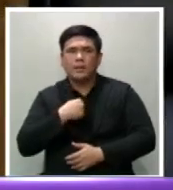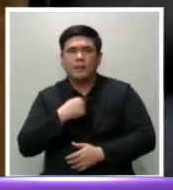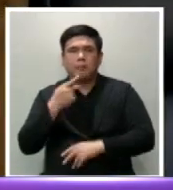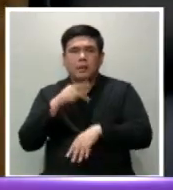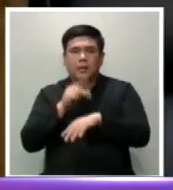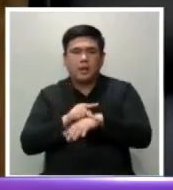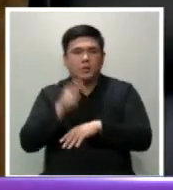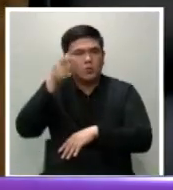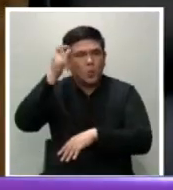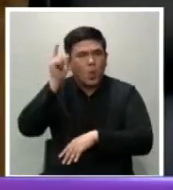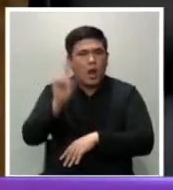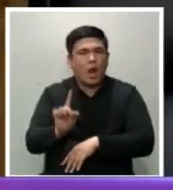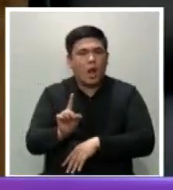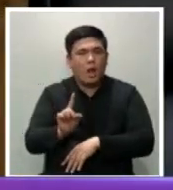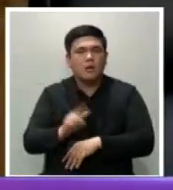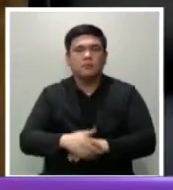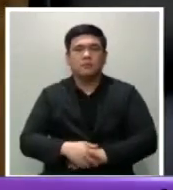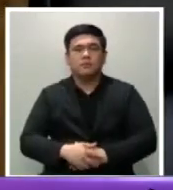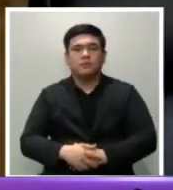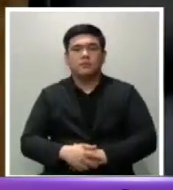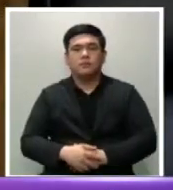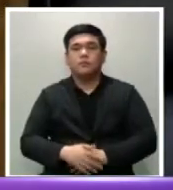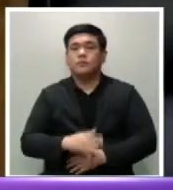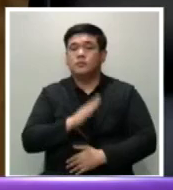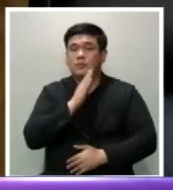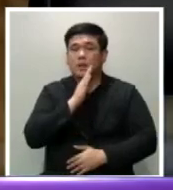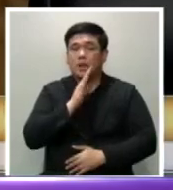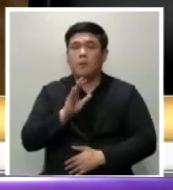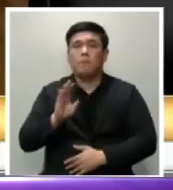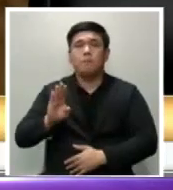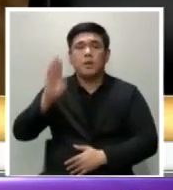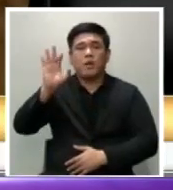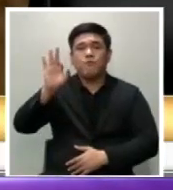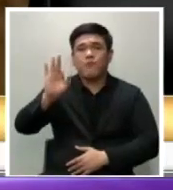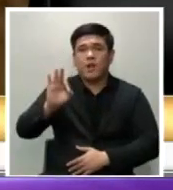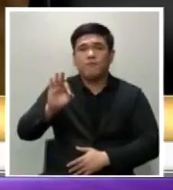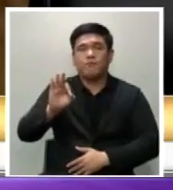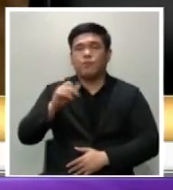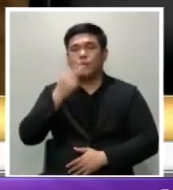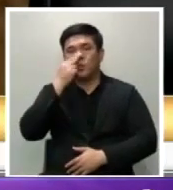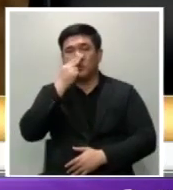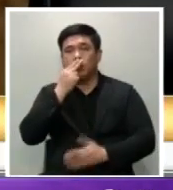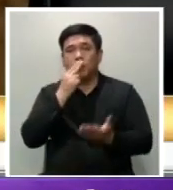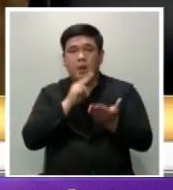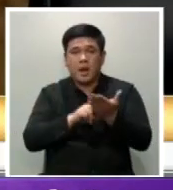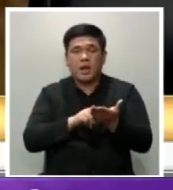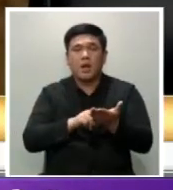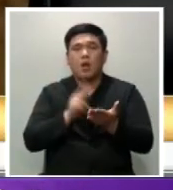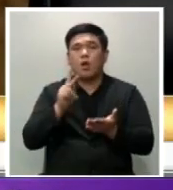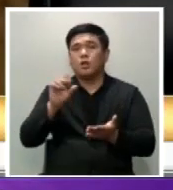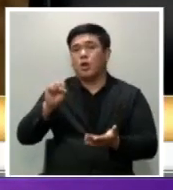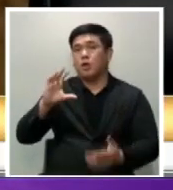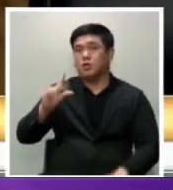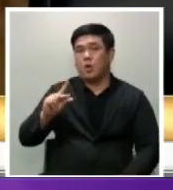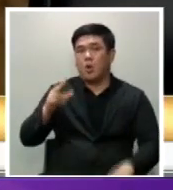ประธานก็อาจจะต้องสงสัยว่าแล้วก็อีแค่ฟิลิปมอริสยื่นหนังสือถึงคสช.และนายก